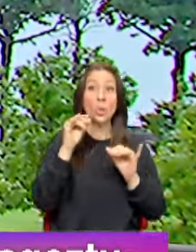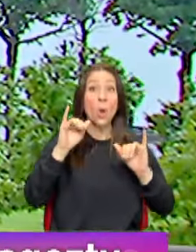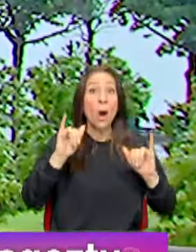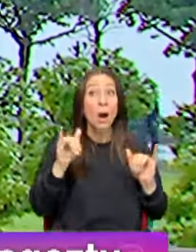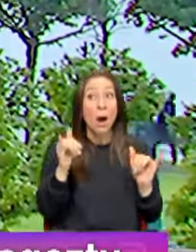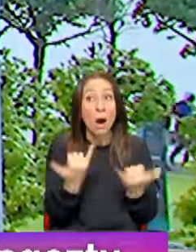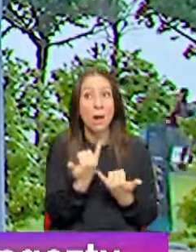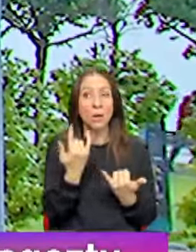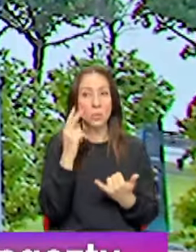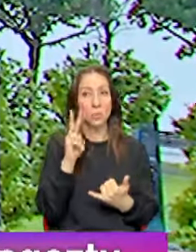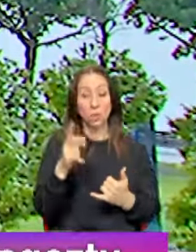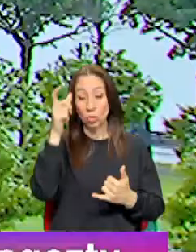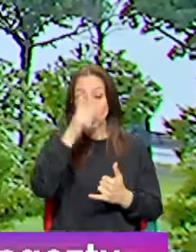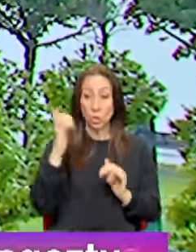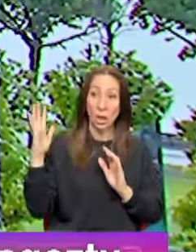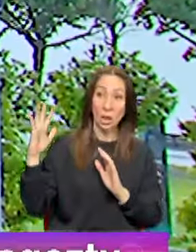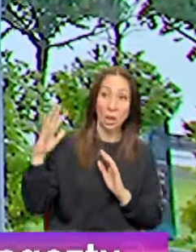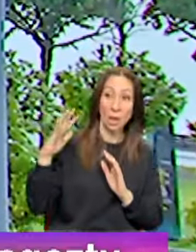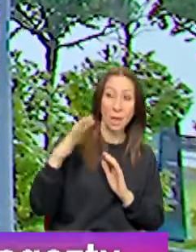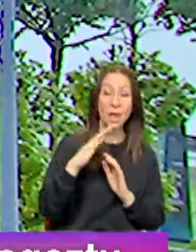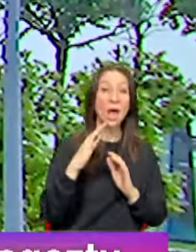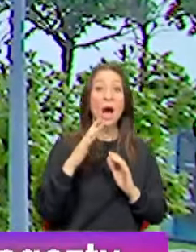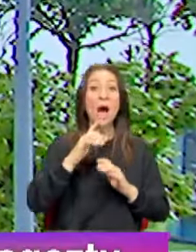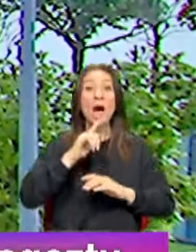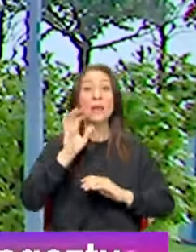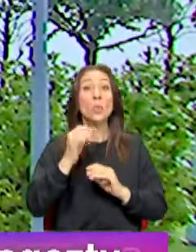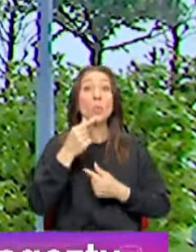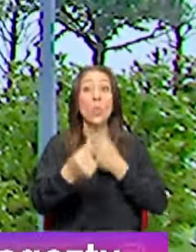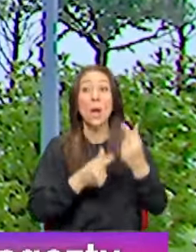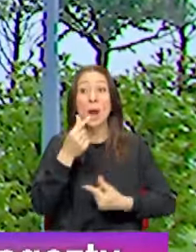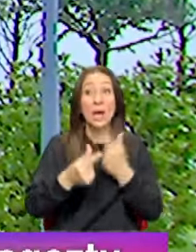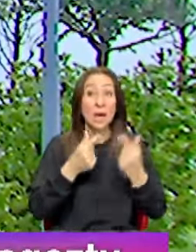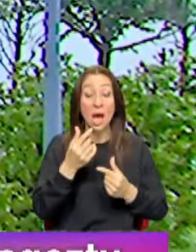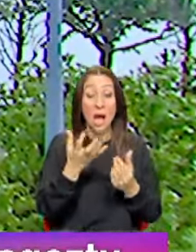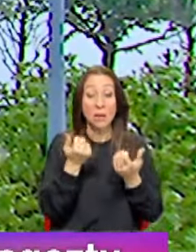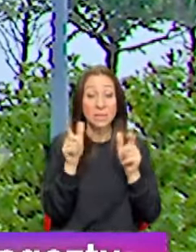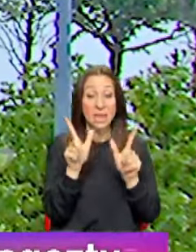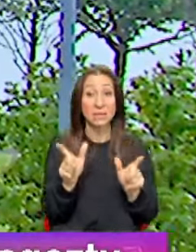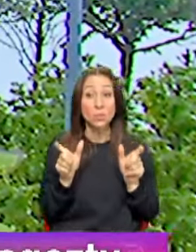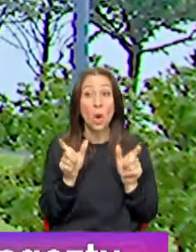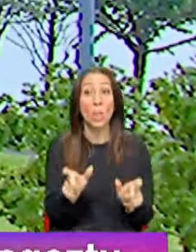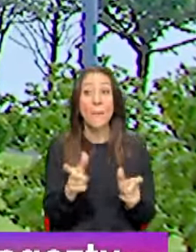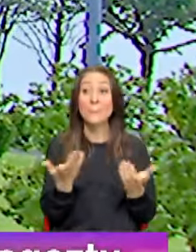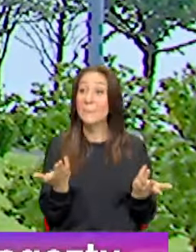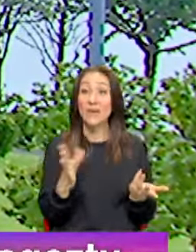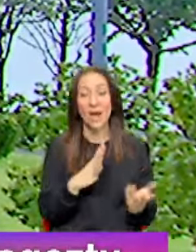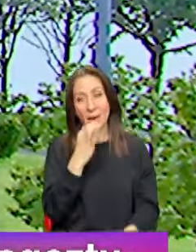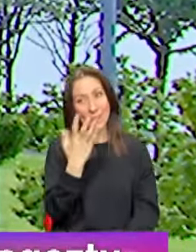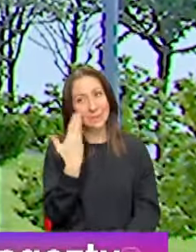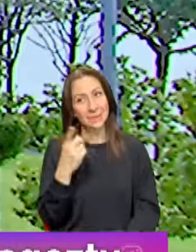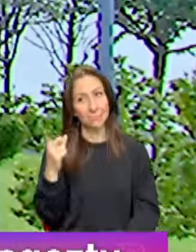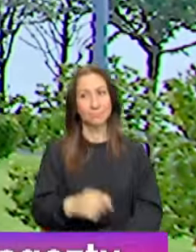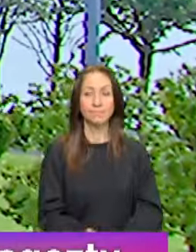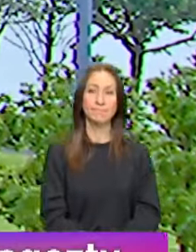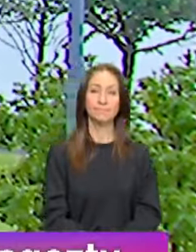çok çarpıcıydı. Türkiye'ye dair alarm seviyesi ve aynı zamanda alınması gereken önlemler nedir? Haberimizde.